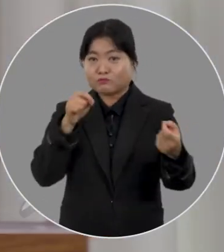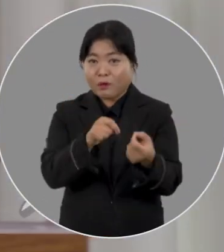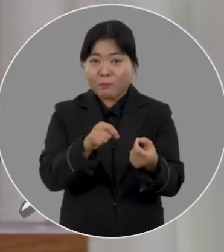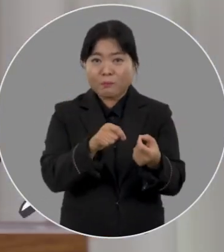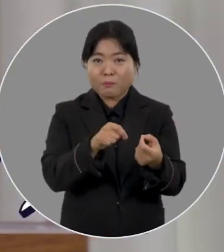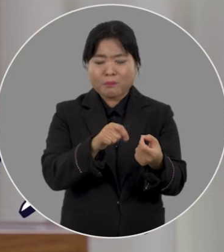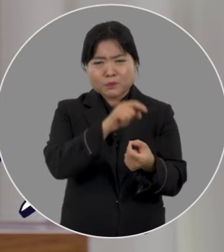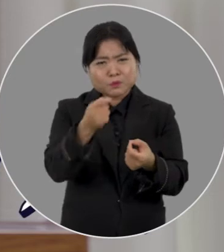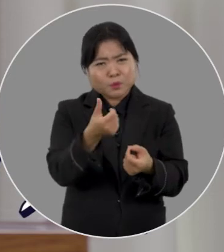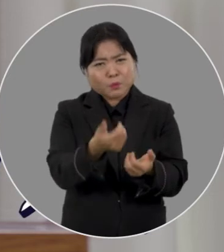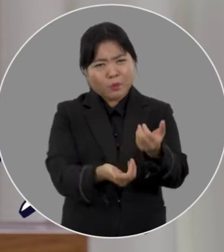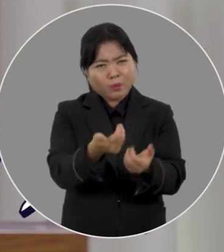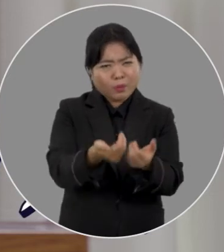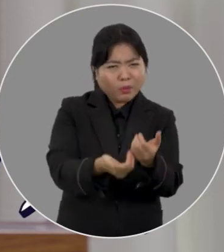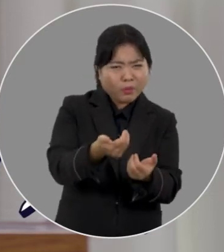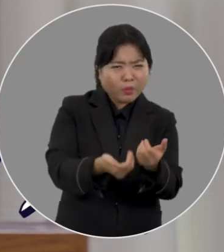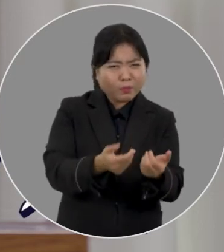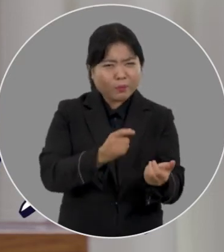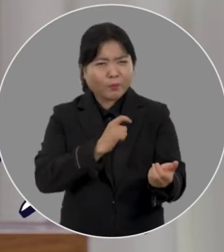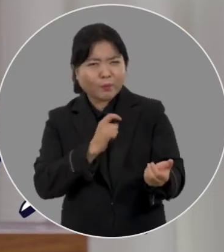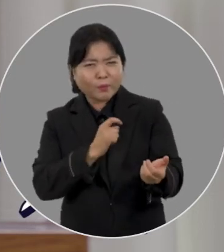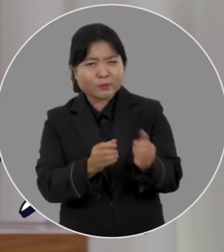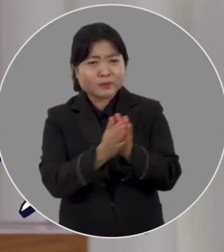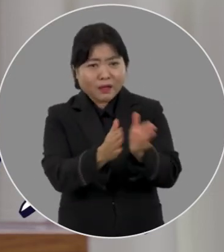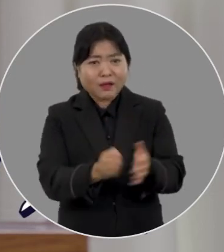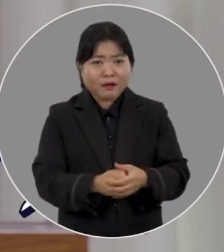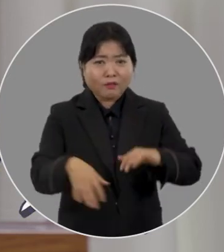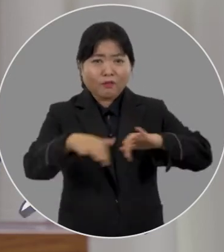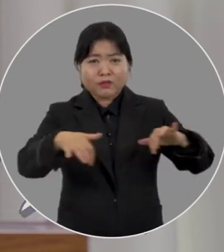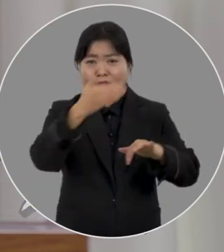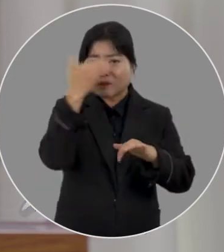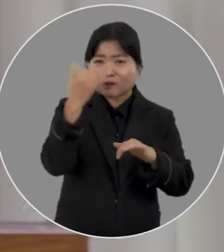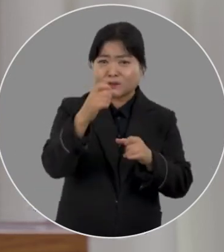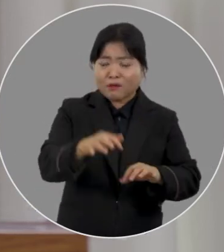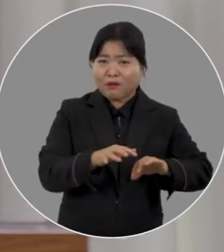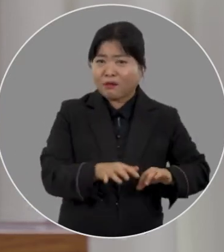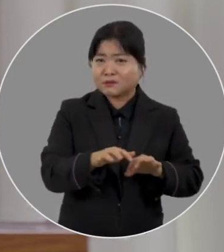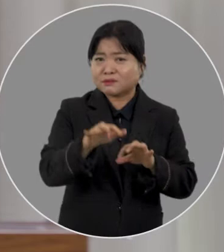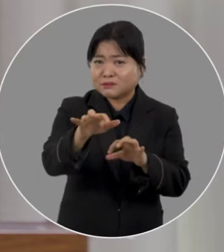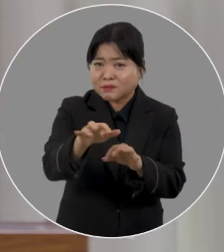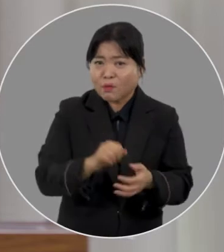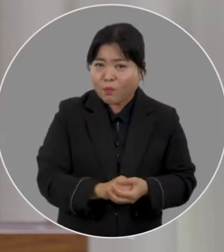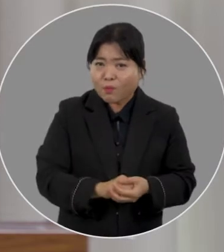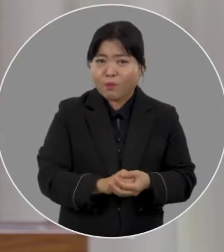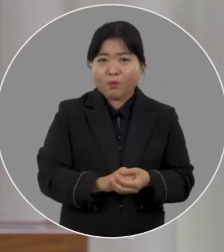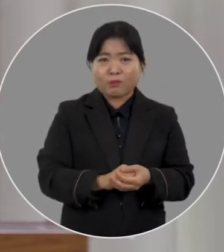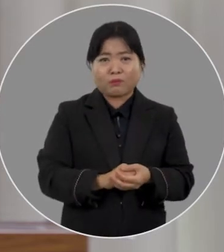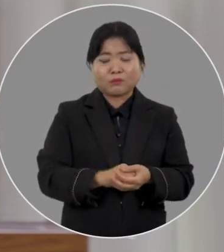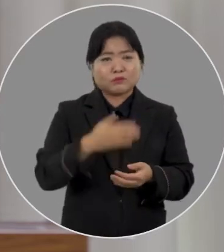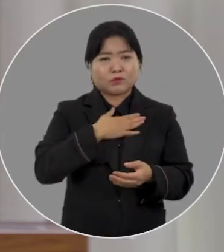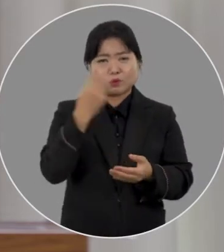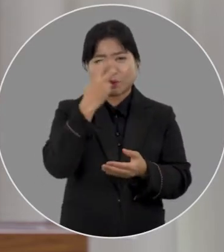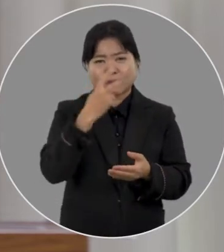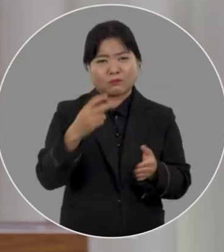무렵에 분쟁의 그 기미가 보이기 시작을 했어요. 거리에 청년들이 행진을 하기 시작을 하고, 그래서 저는 그 조사